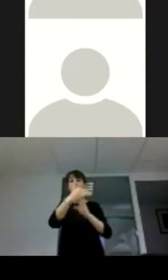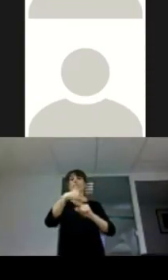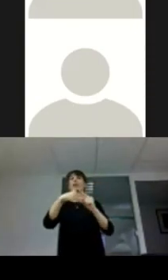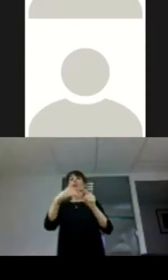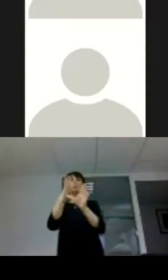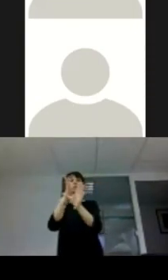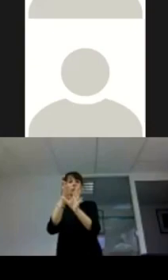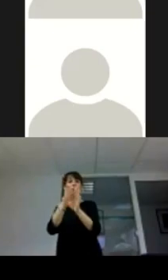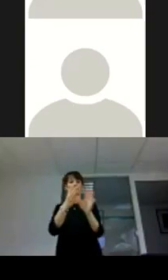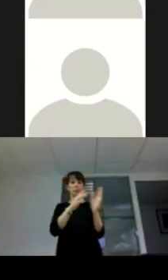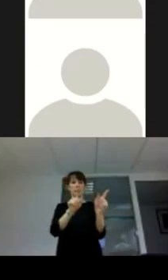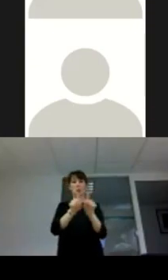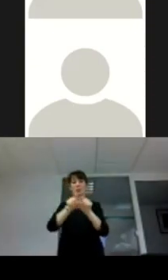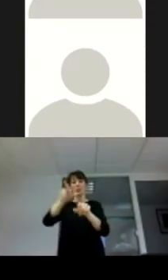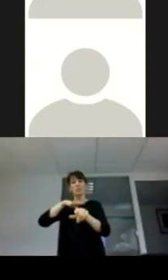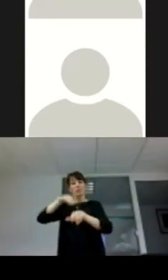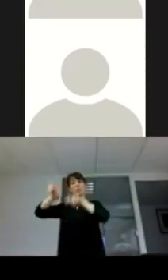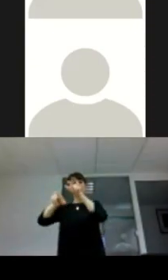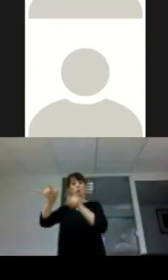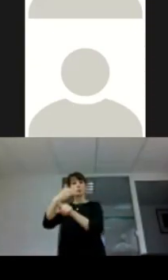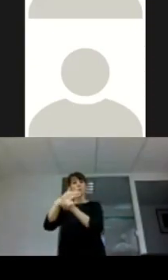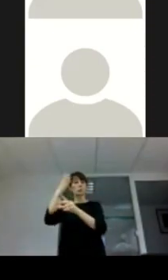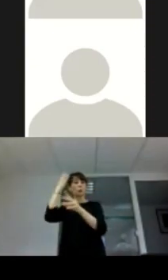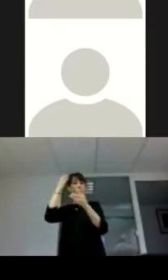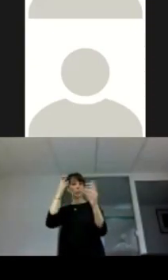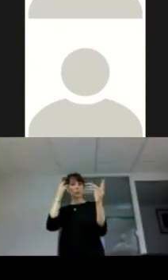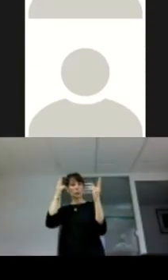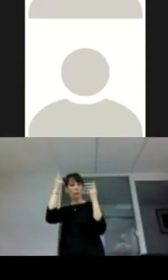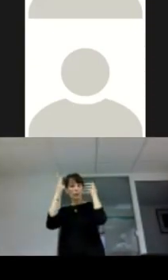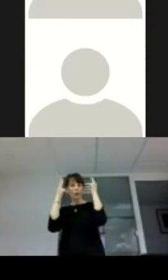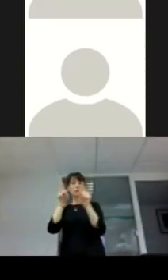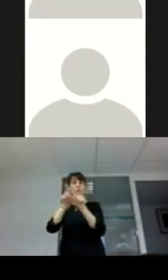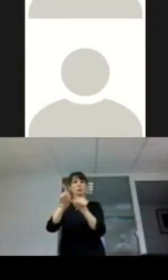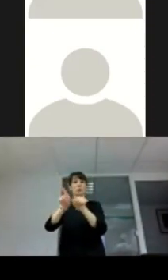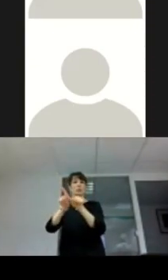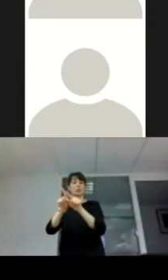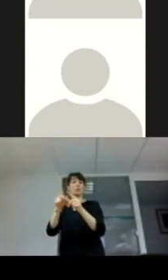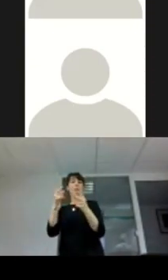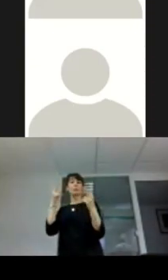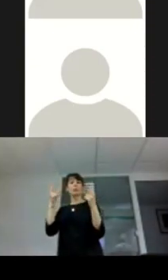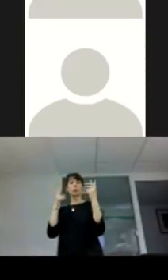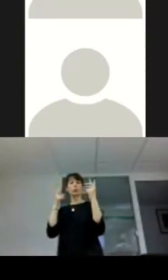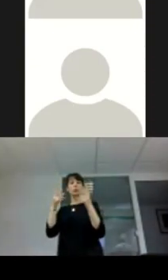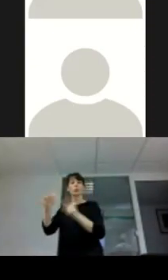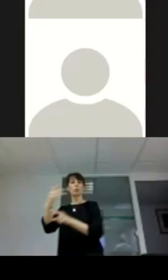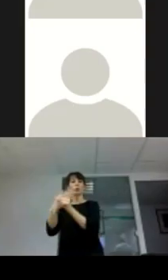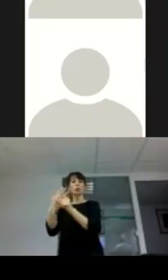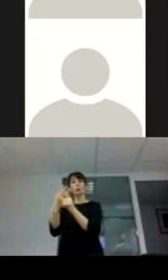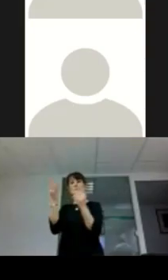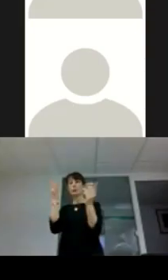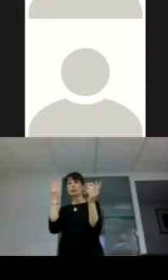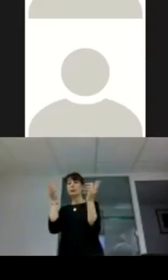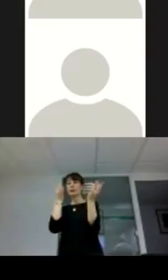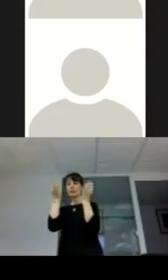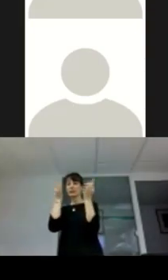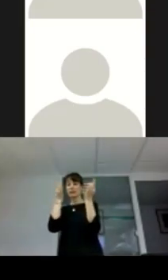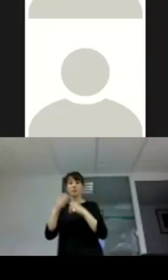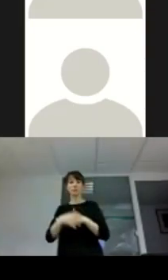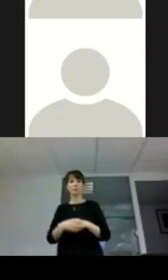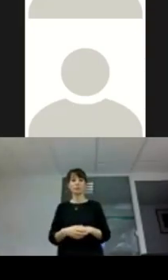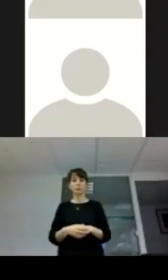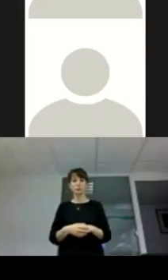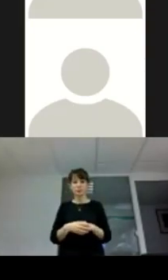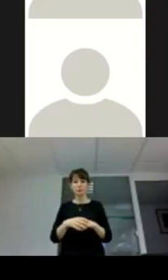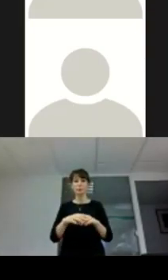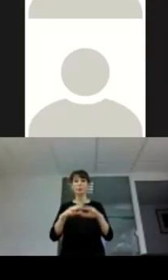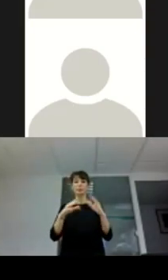l'assistante sociale, la diététicienne et la psychologue, mais également avec une socio-esthéticienne et une socio-coiffeuse. Et